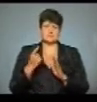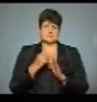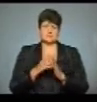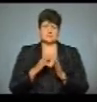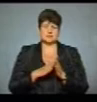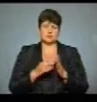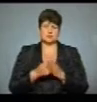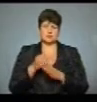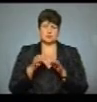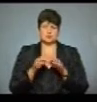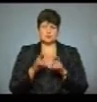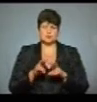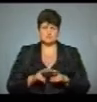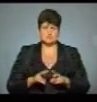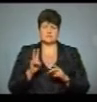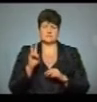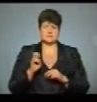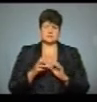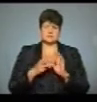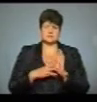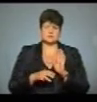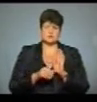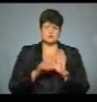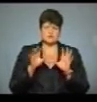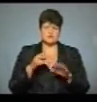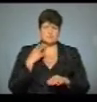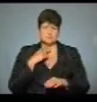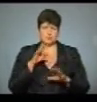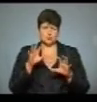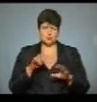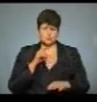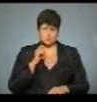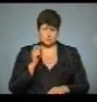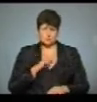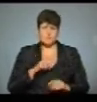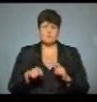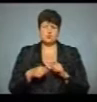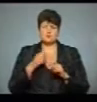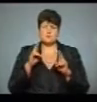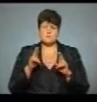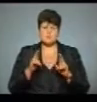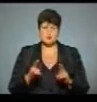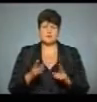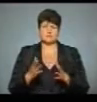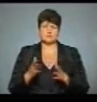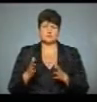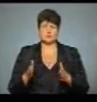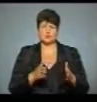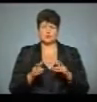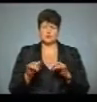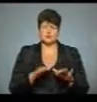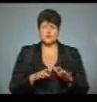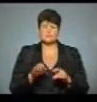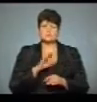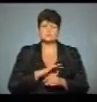досудових розслідувань відповідно до статті 286 Кримінального кодексу України порушення правил безпеки дорожнього руху або